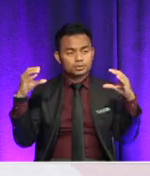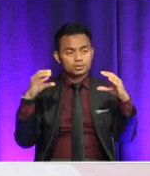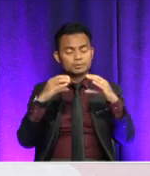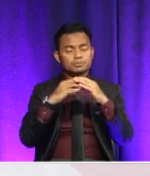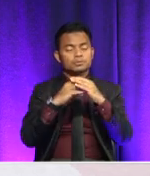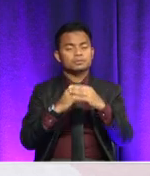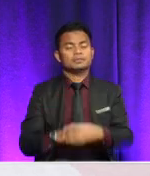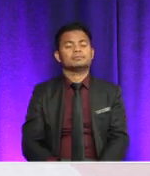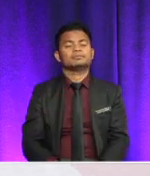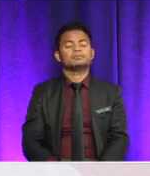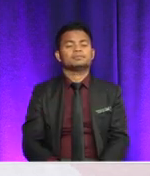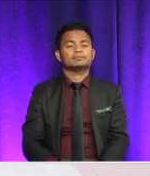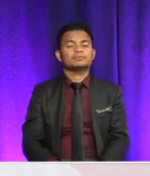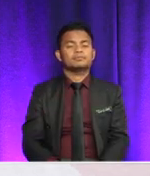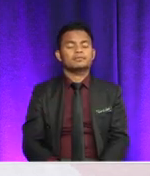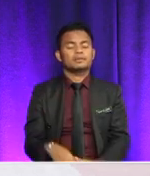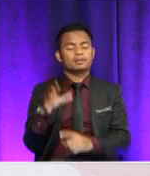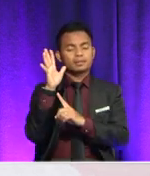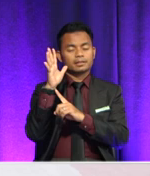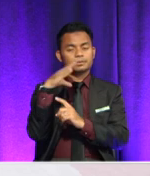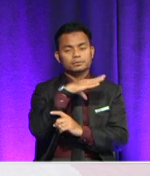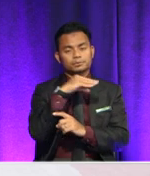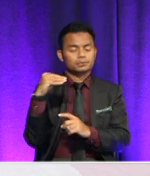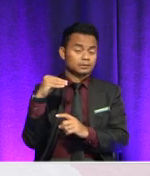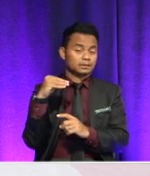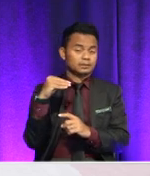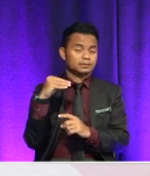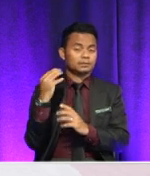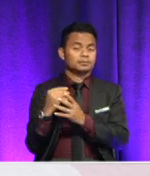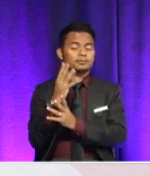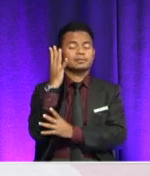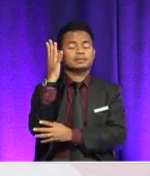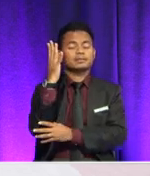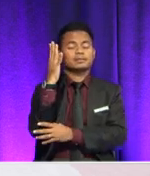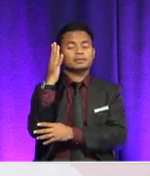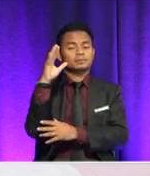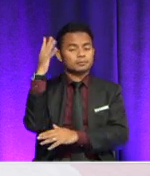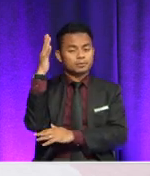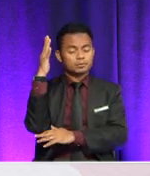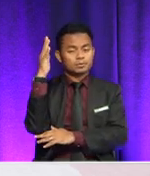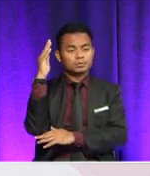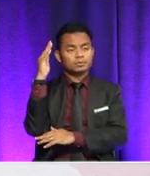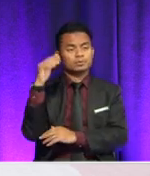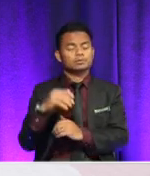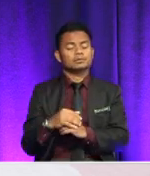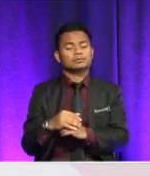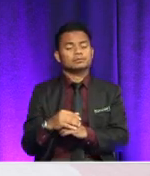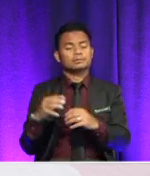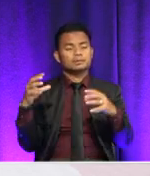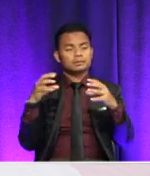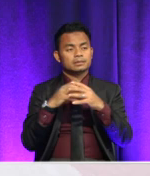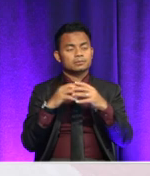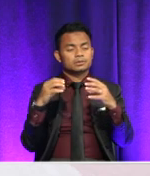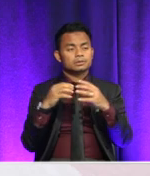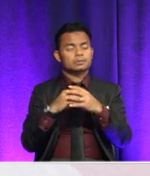daun dan batang Pokok kena mempunyai protein yang tinggi bercampur-campur